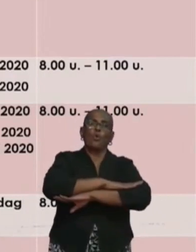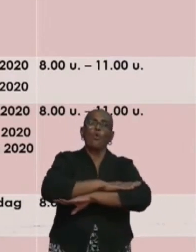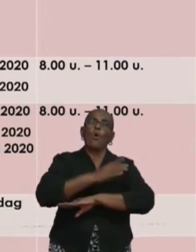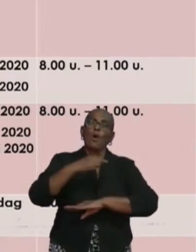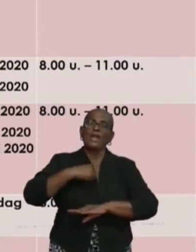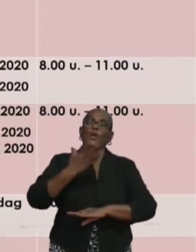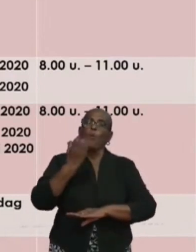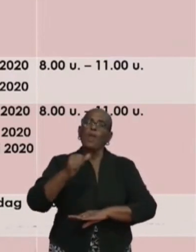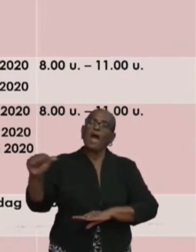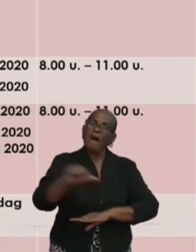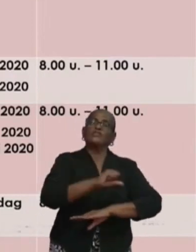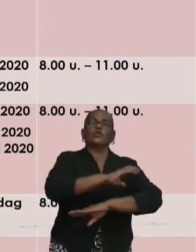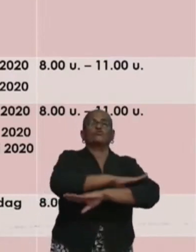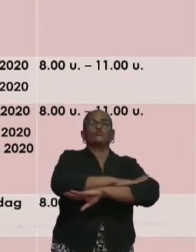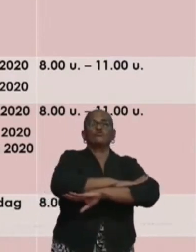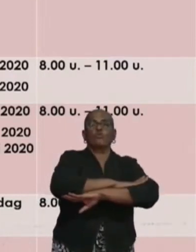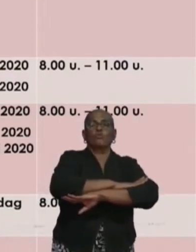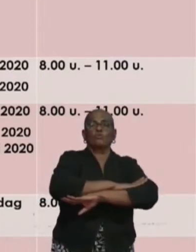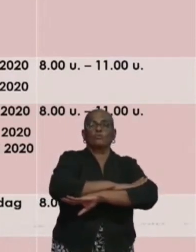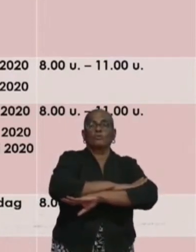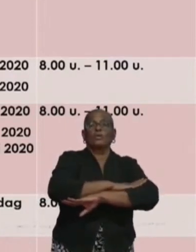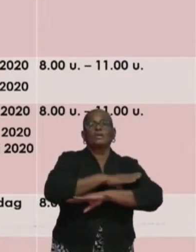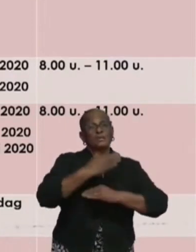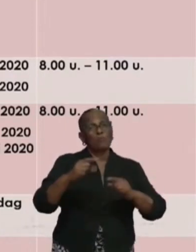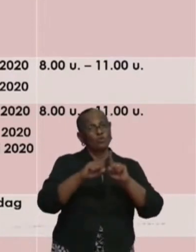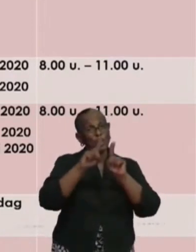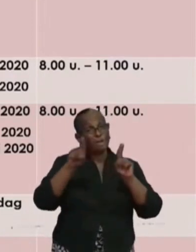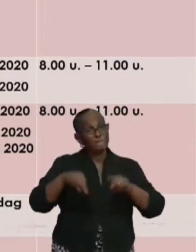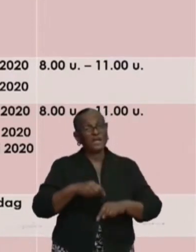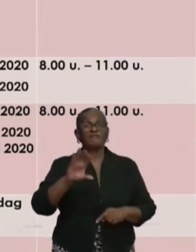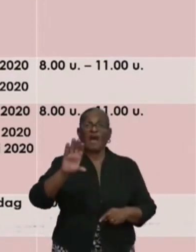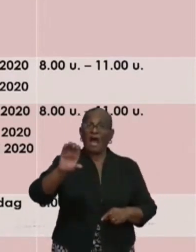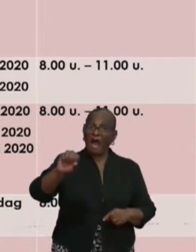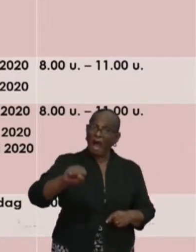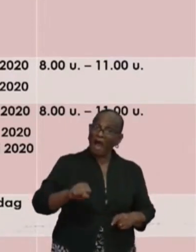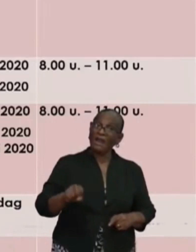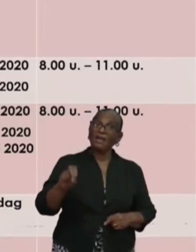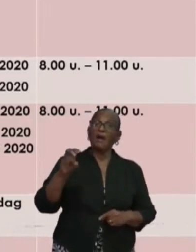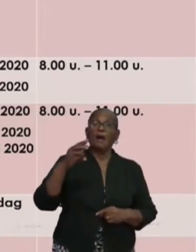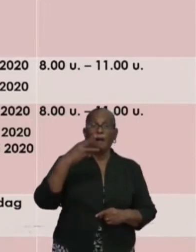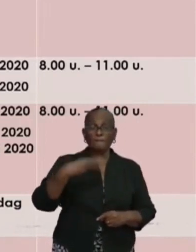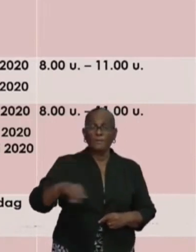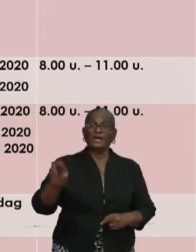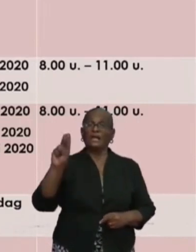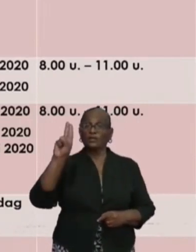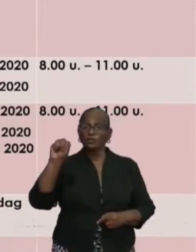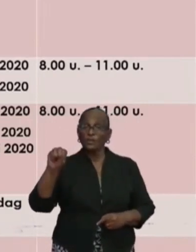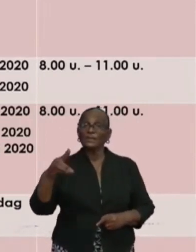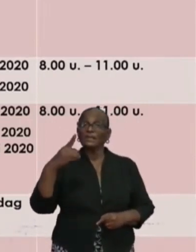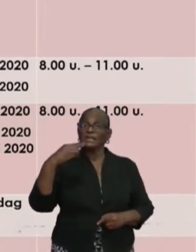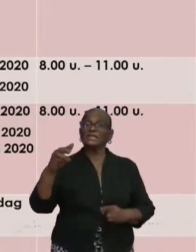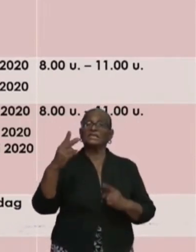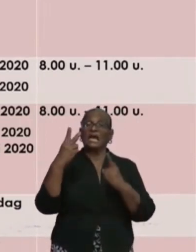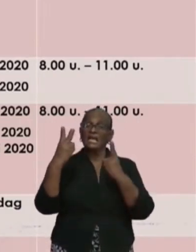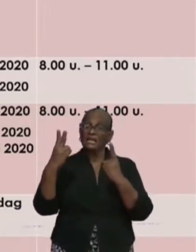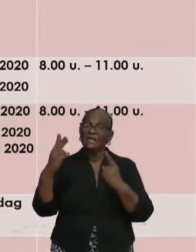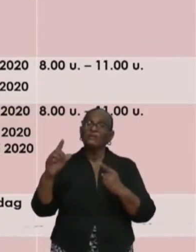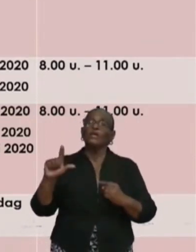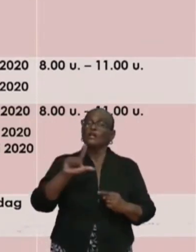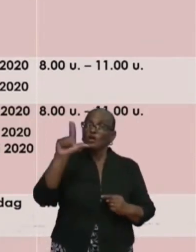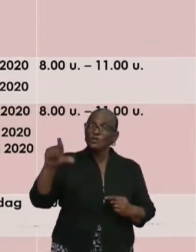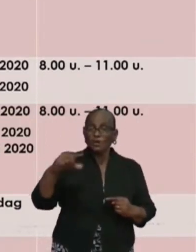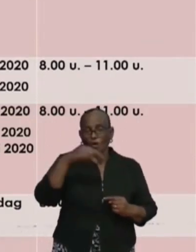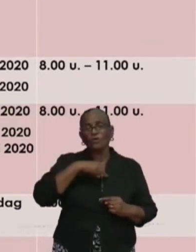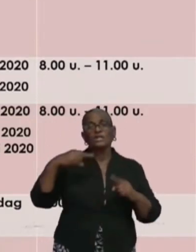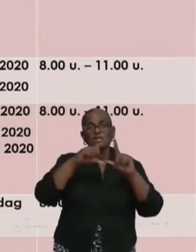kunnen, maar dan hebben we de afschrijvingsperiode vastgesteld op maandag 20 en dinsdag 21 juli. Het is ook